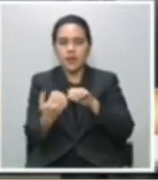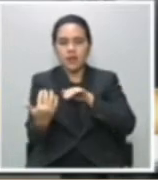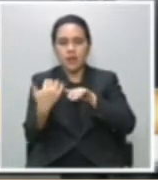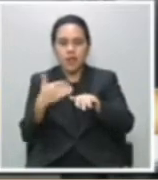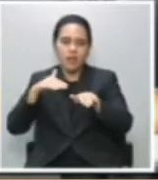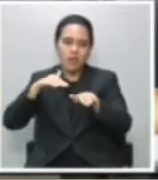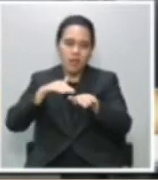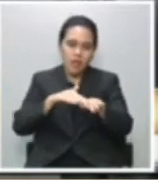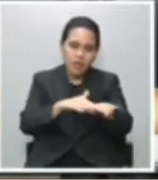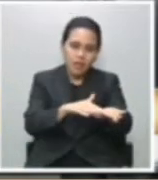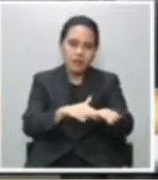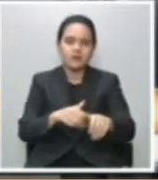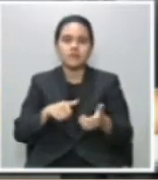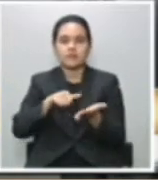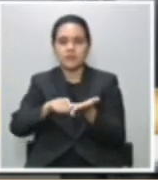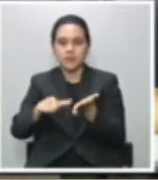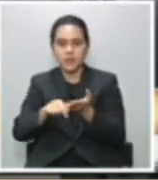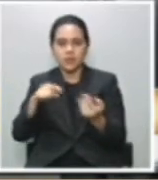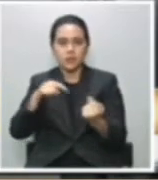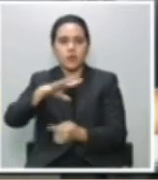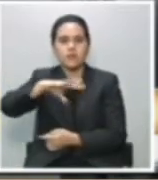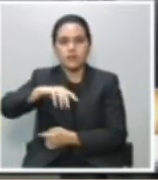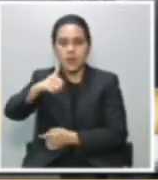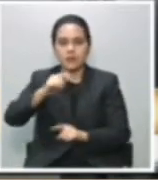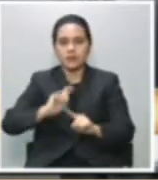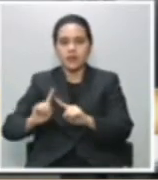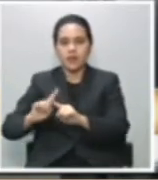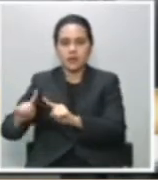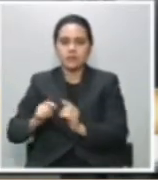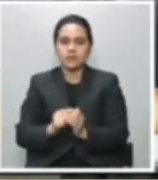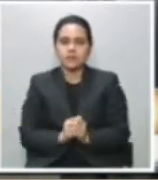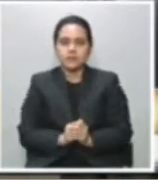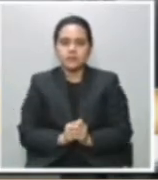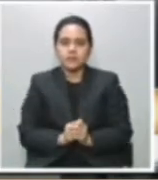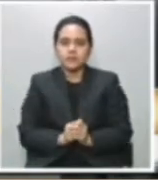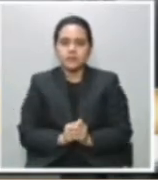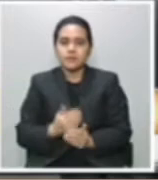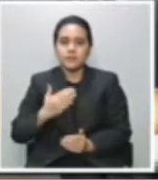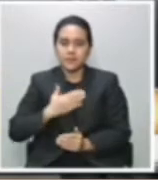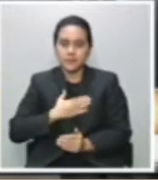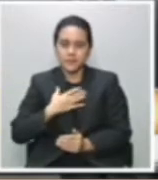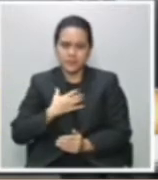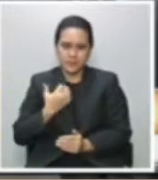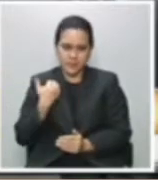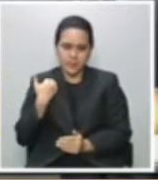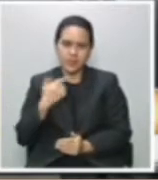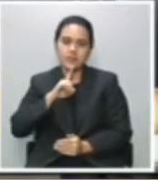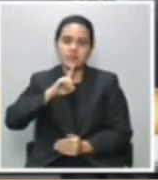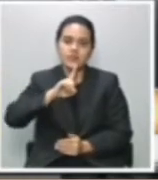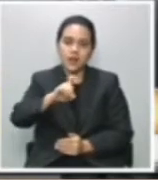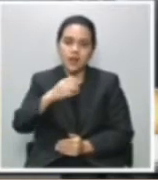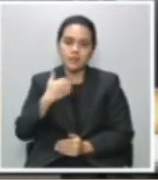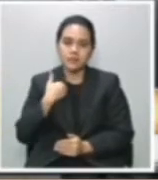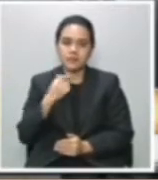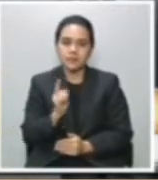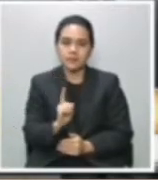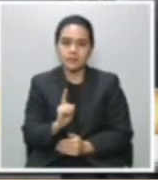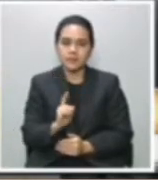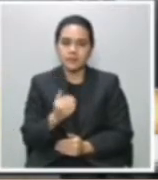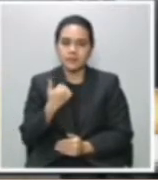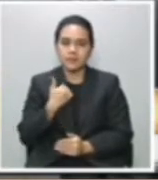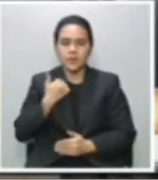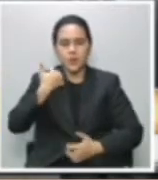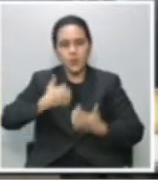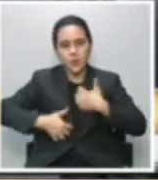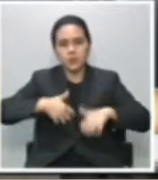ดขัดในพื้นที่เขตเมืองกระทู้ที่ผมได้สอบถามนั้นเป็นกระทู้ที่เกิดขึ้นจากความเดือด